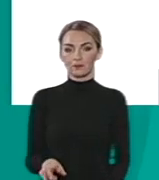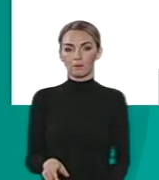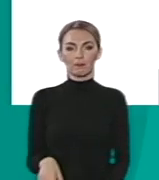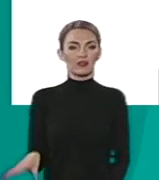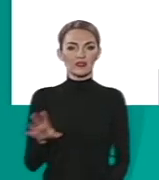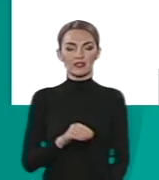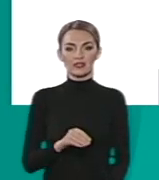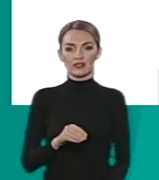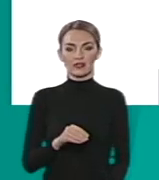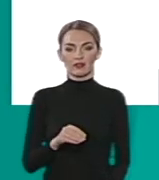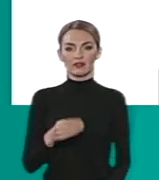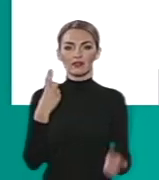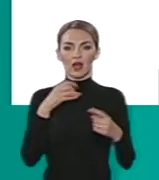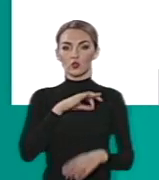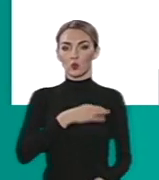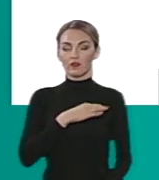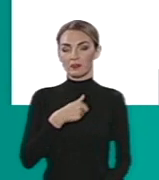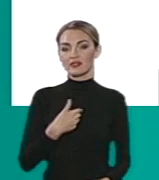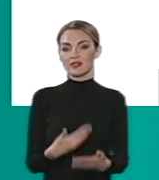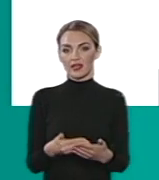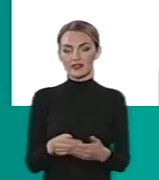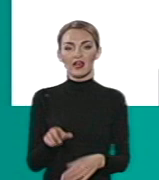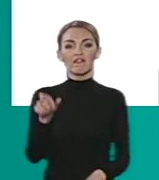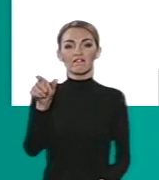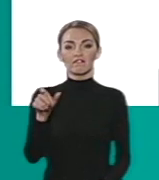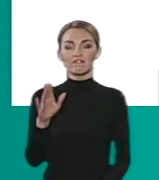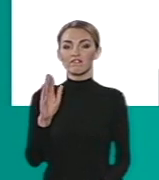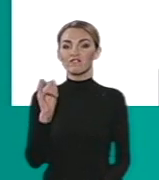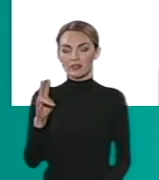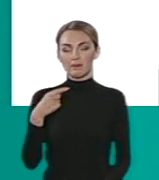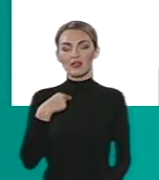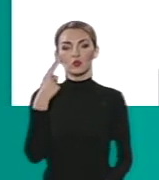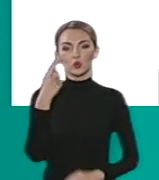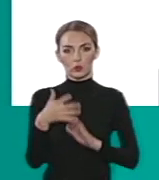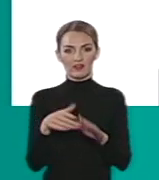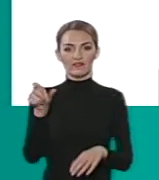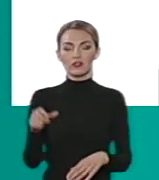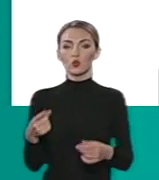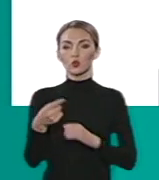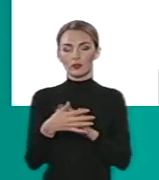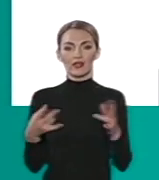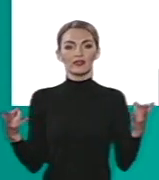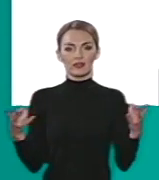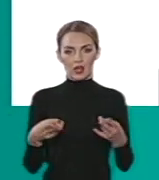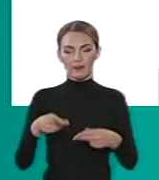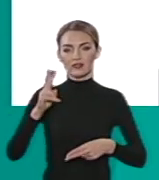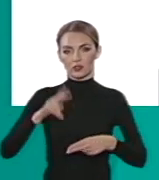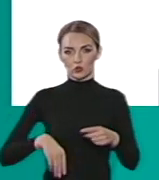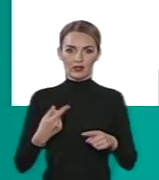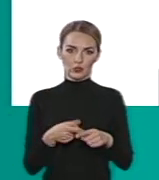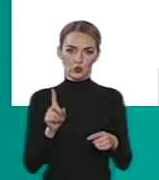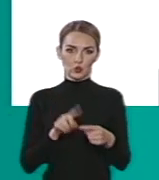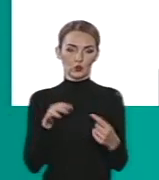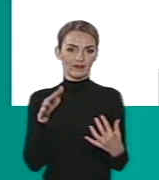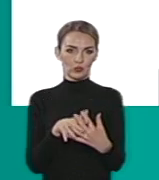всі дані розвідки, мені здається, що він мене зрозумів. І він розуміє, що треба закінчувати цю війну.